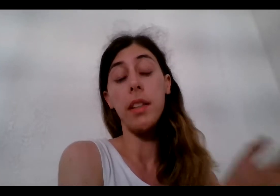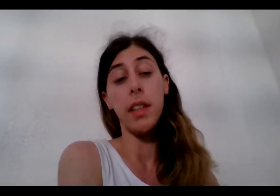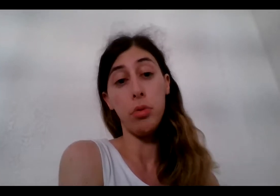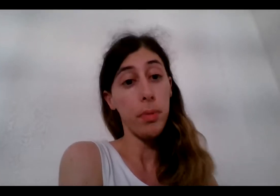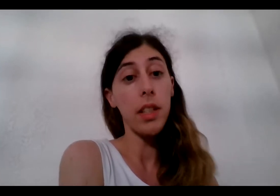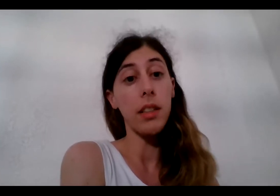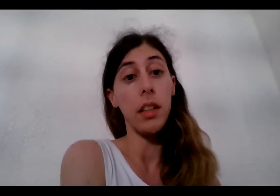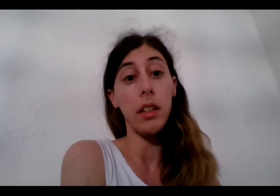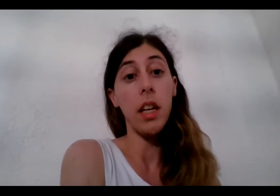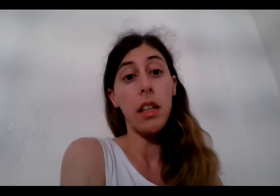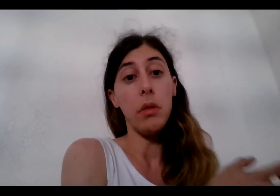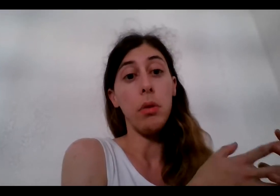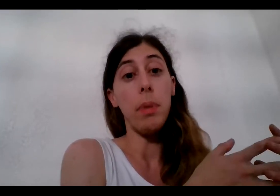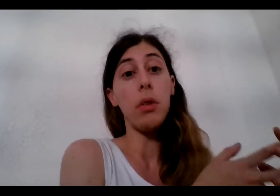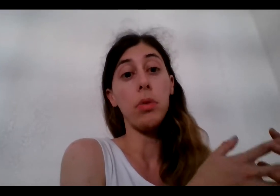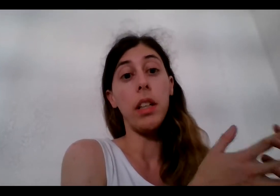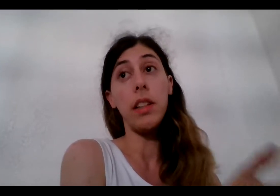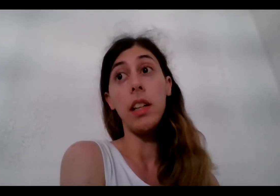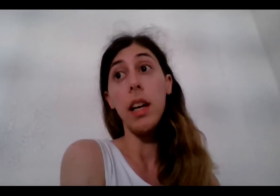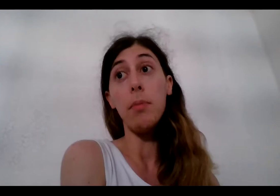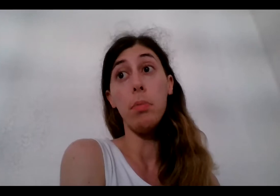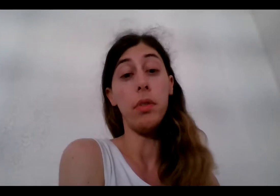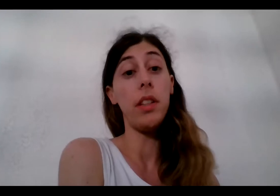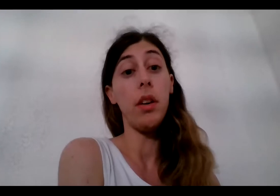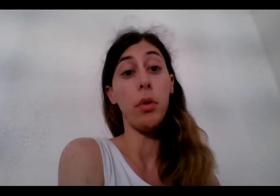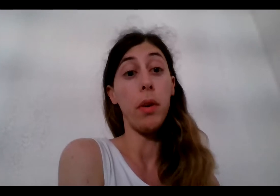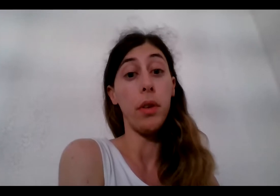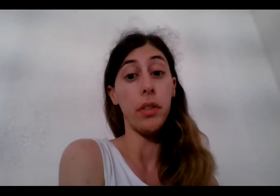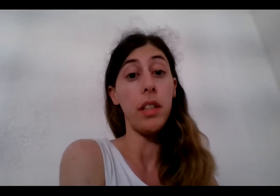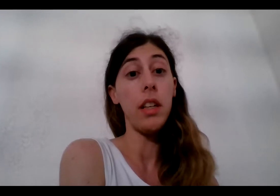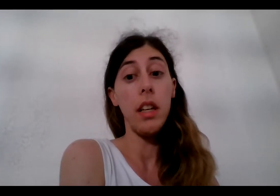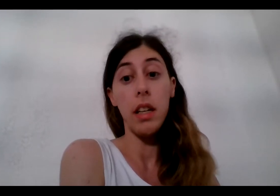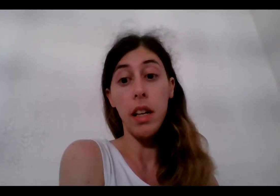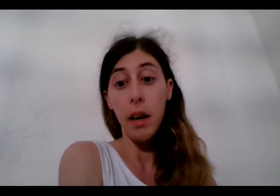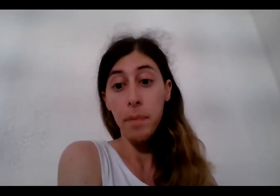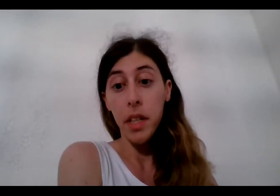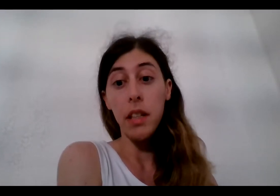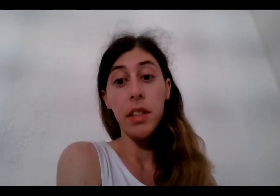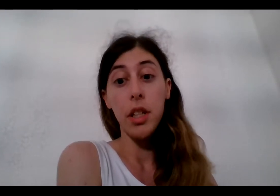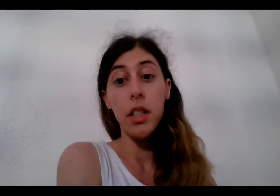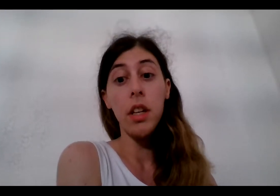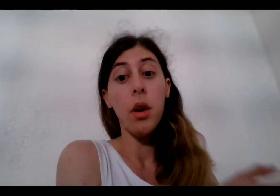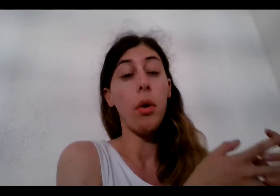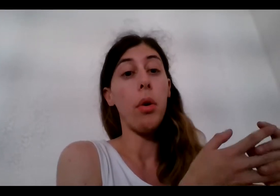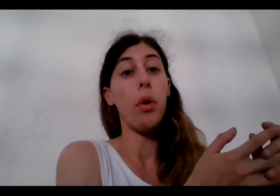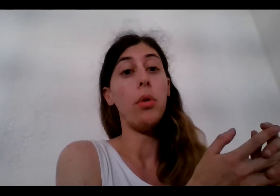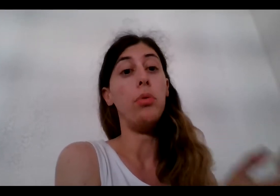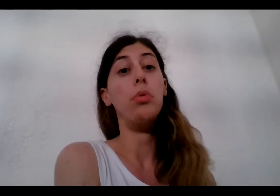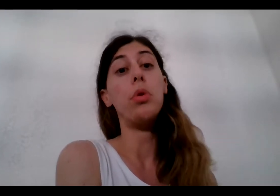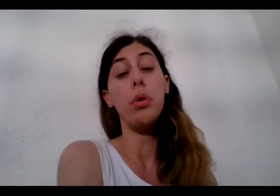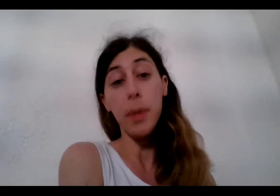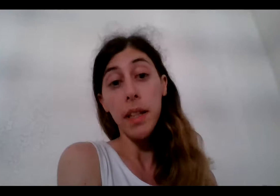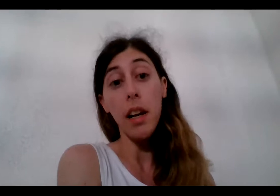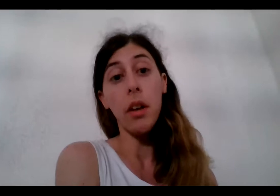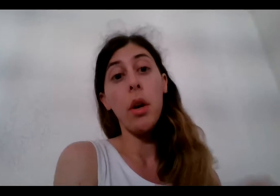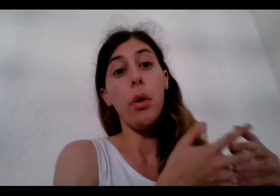d'une attestation psychiatrique. Par contre, il est très clairement posé en droit français, et là, il s'agit du